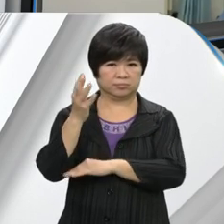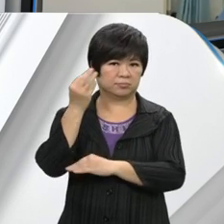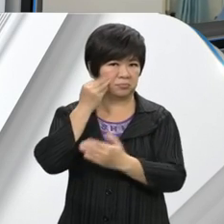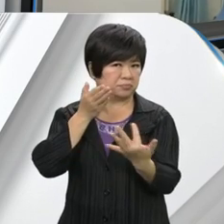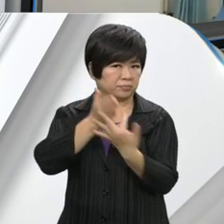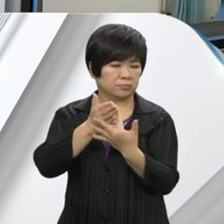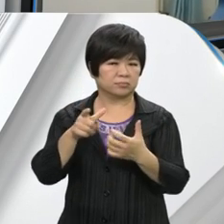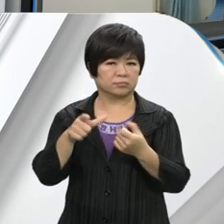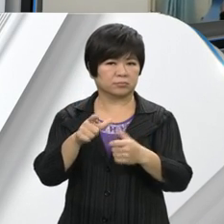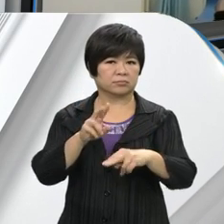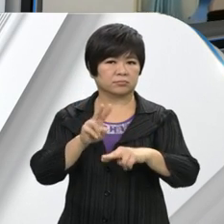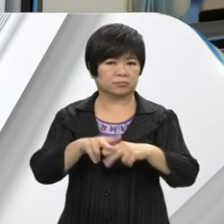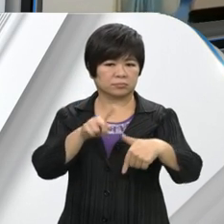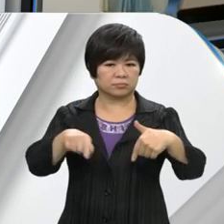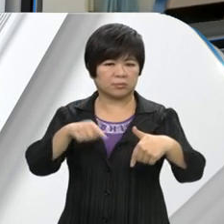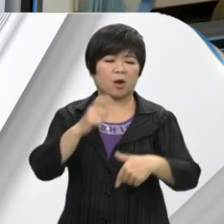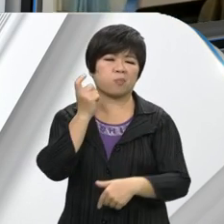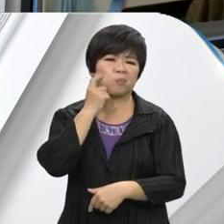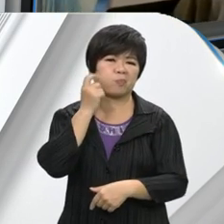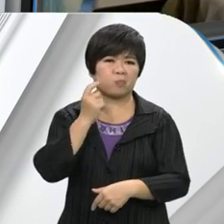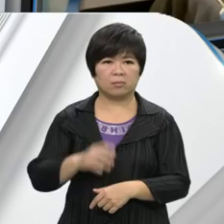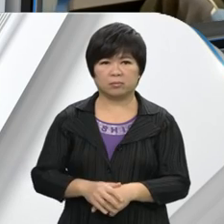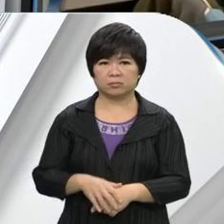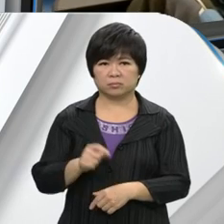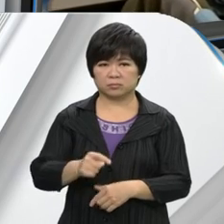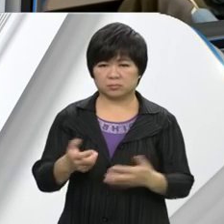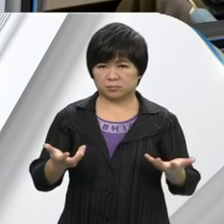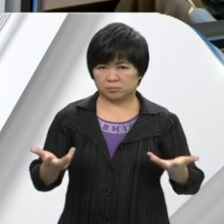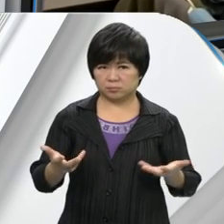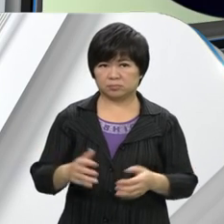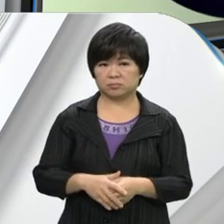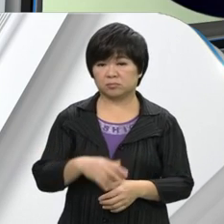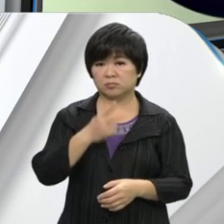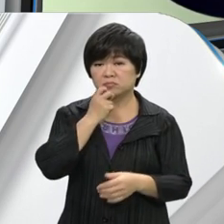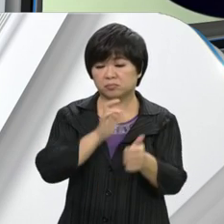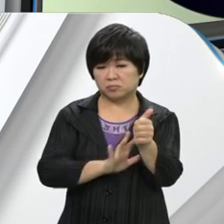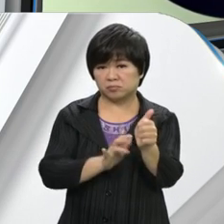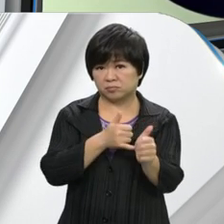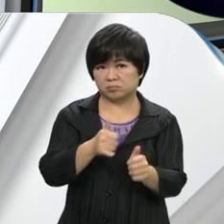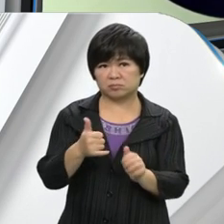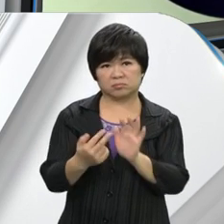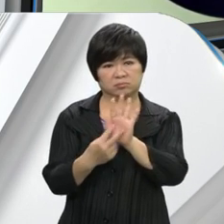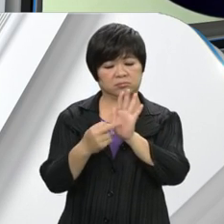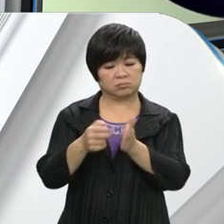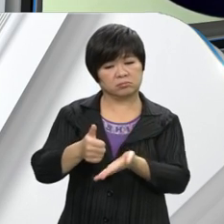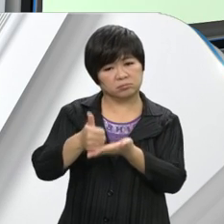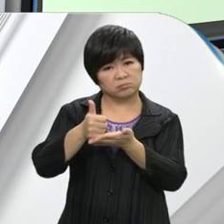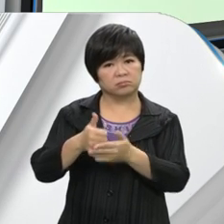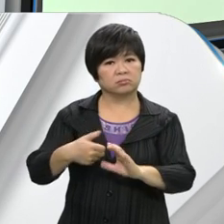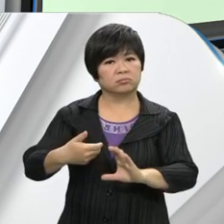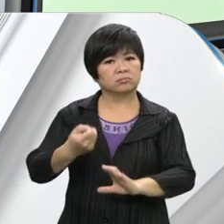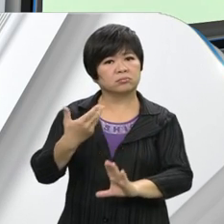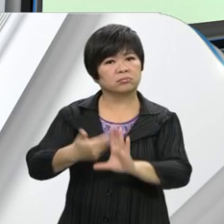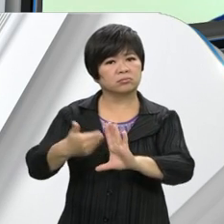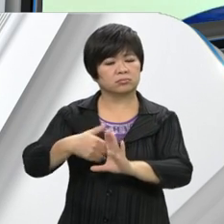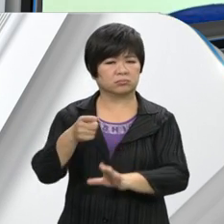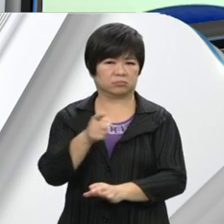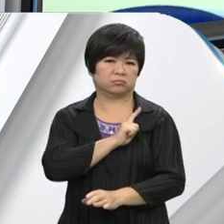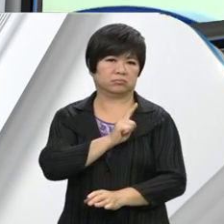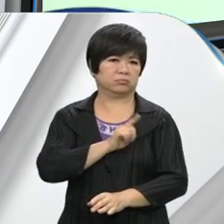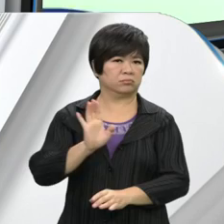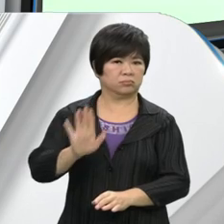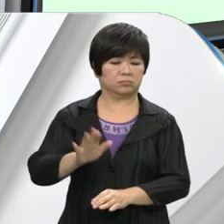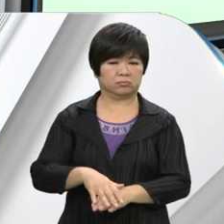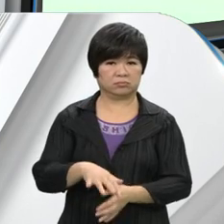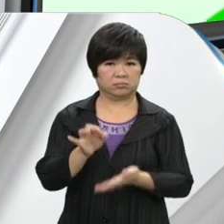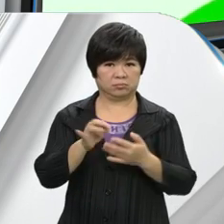公共法系假。针对两组状况。六张的李伟家讲，尊重法律董事会的原则，然后